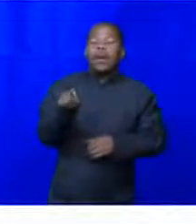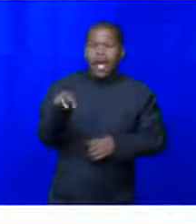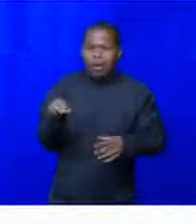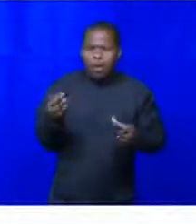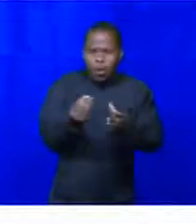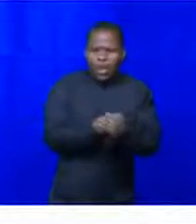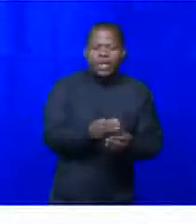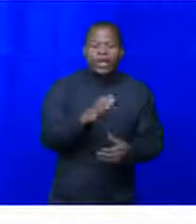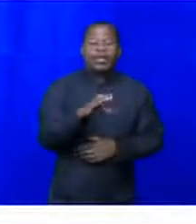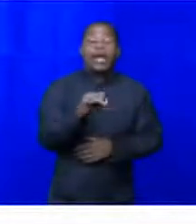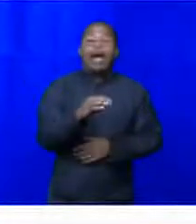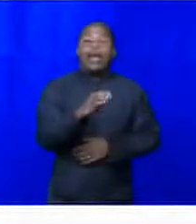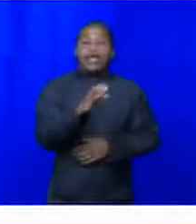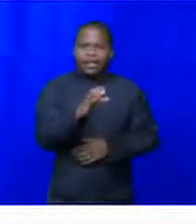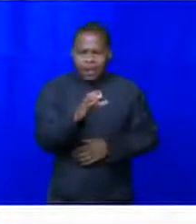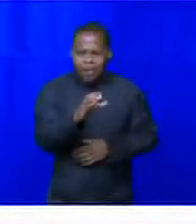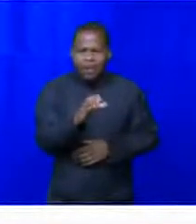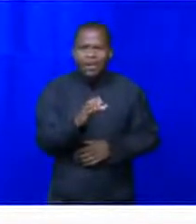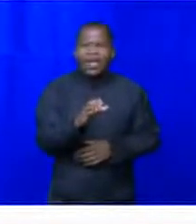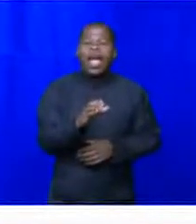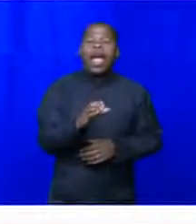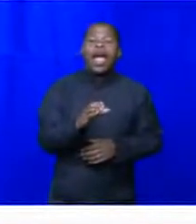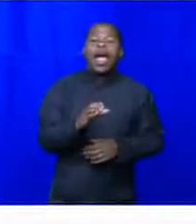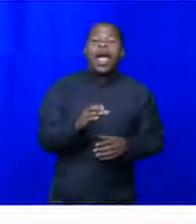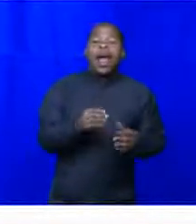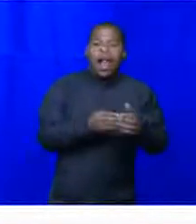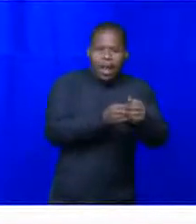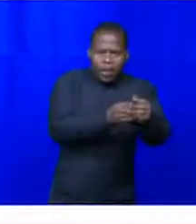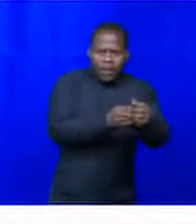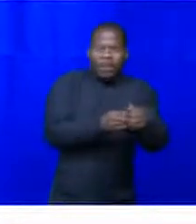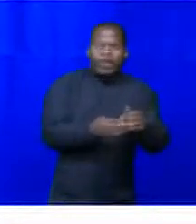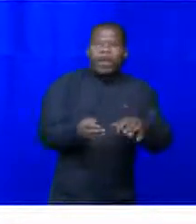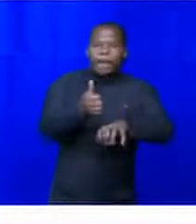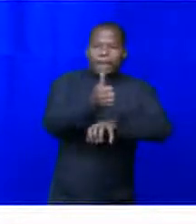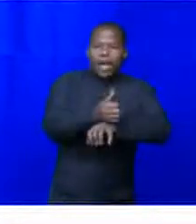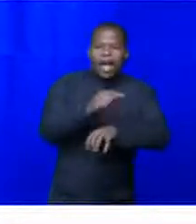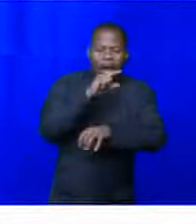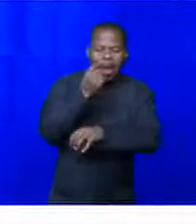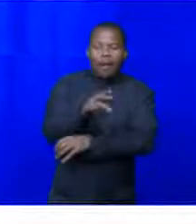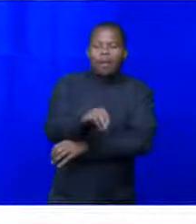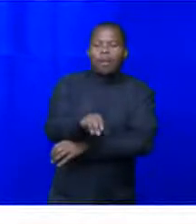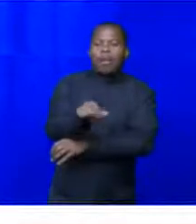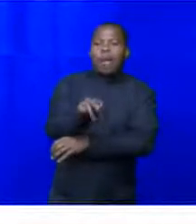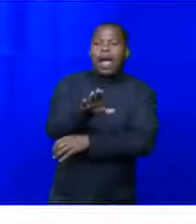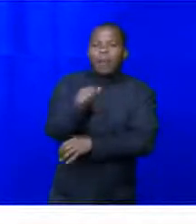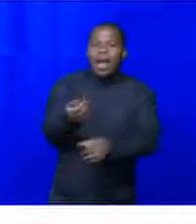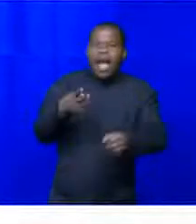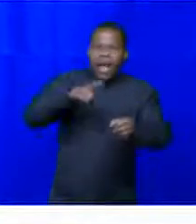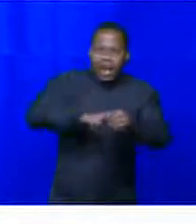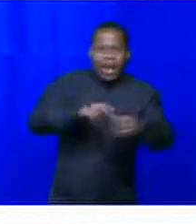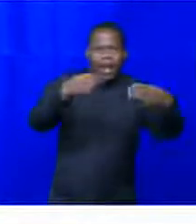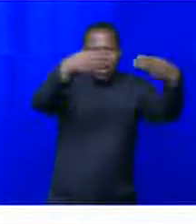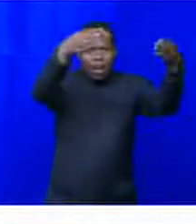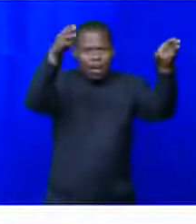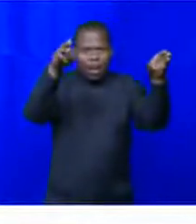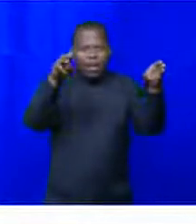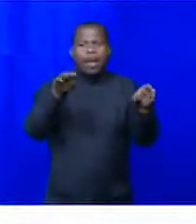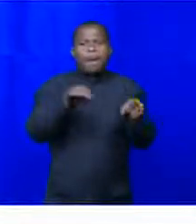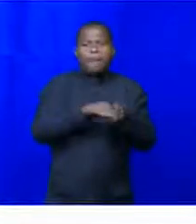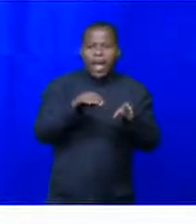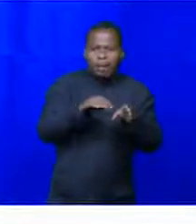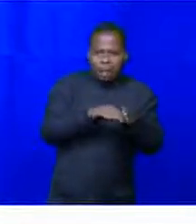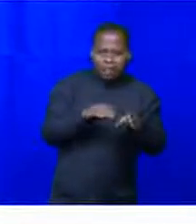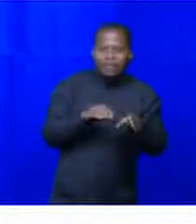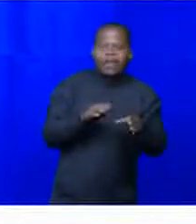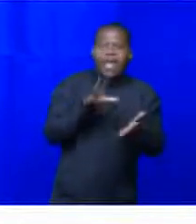tembuso iCivil Service Commission leholwa ngusihlalo walo simangamamba kanye nemalunga eParliament etindlu dodimbili